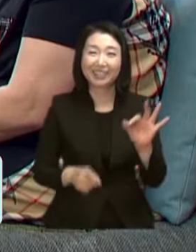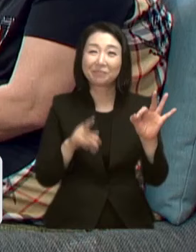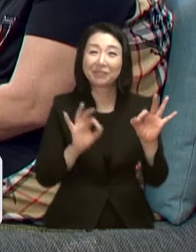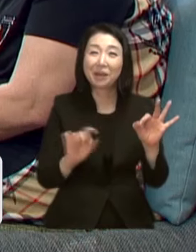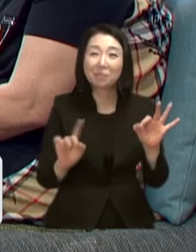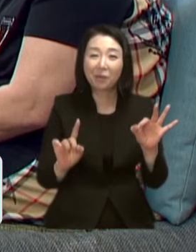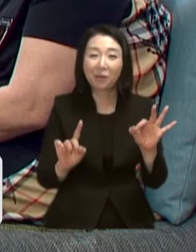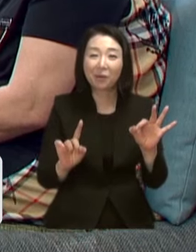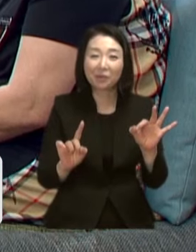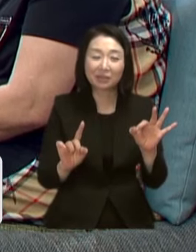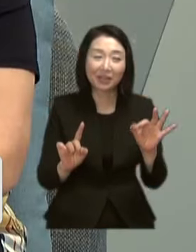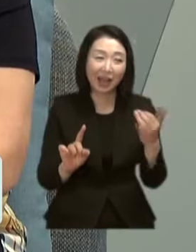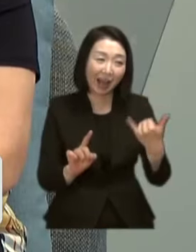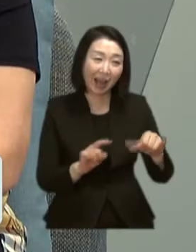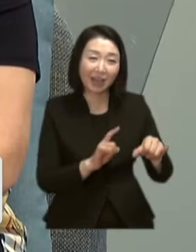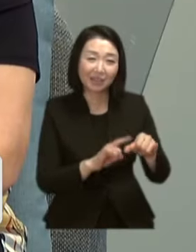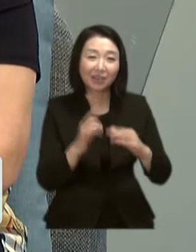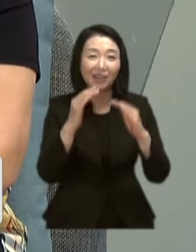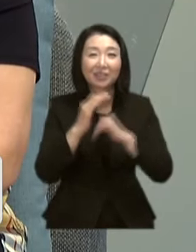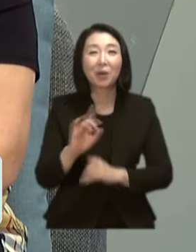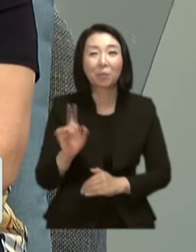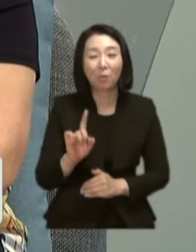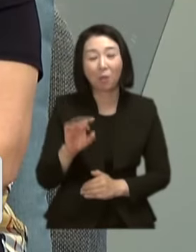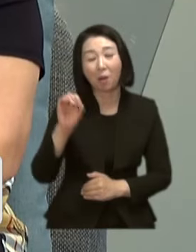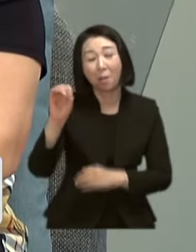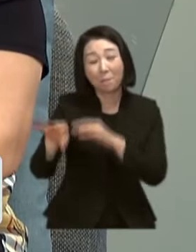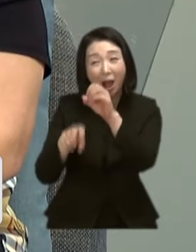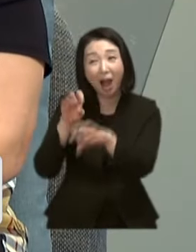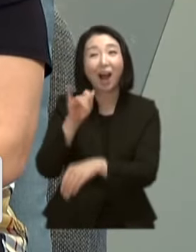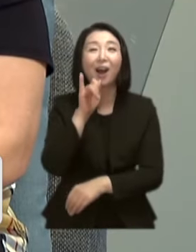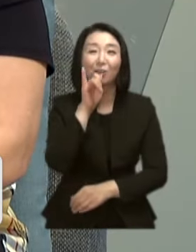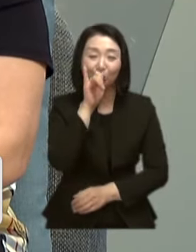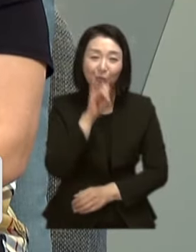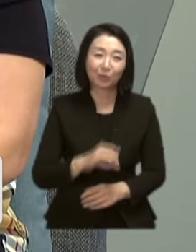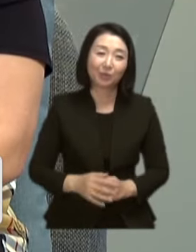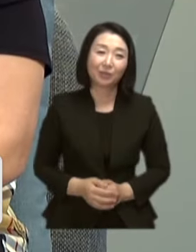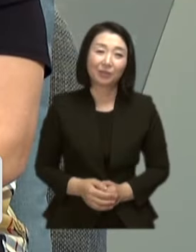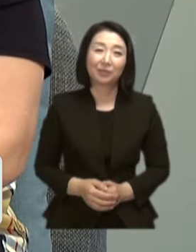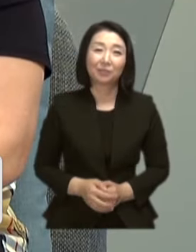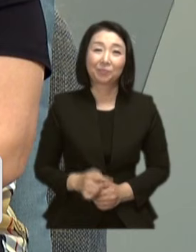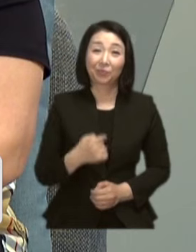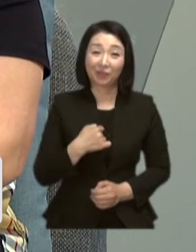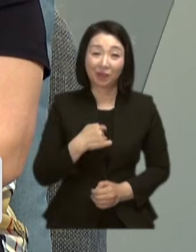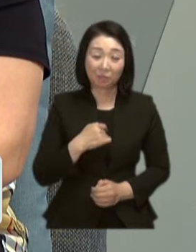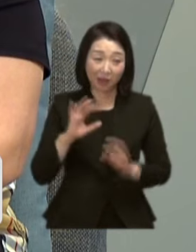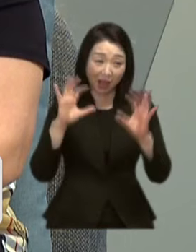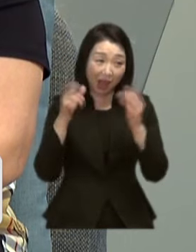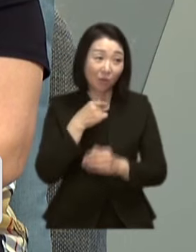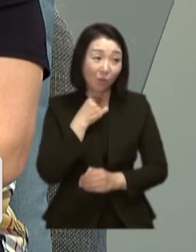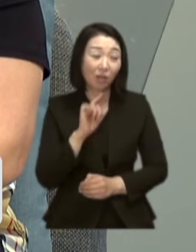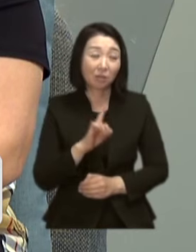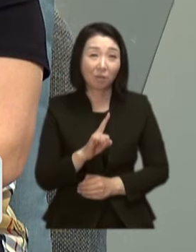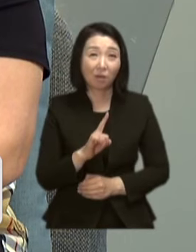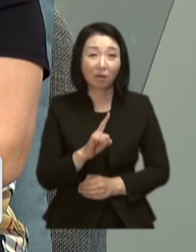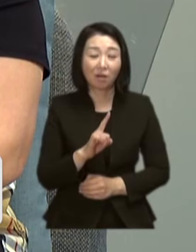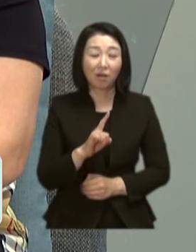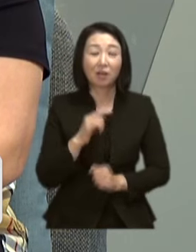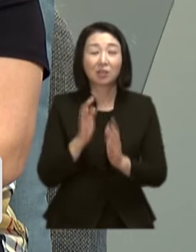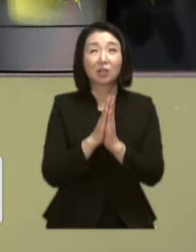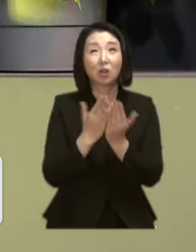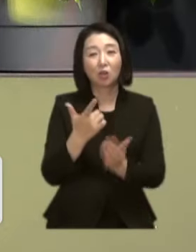아이들이 거기는 뭐 어떤 내용입니다 이렇게 다 이야기할 정도로 저는 거기서 있으면서 아이들에게 제가 원하는 것은 66권의 아이들이 마음속에